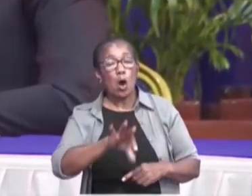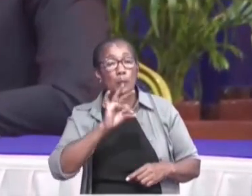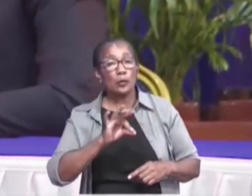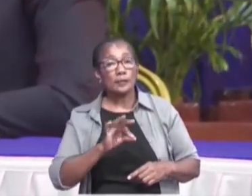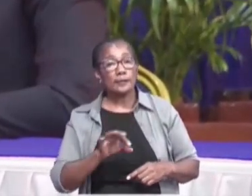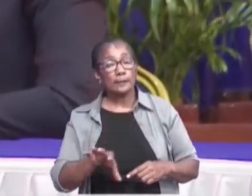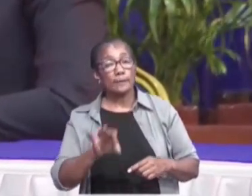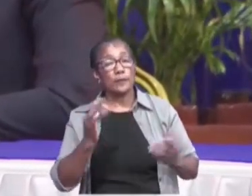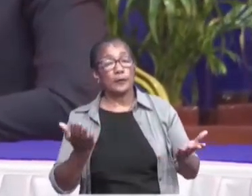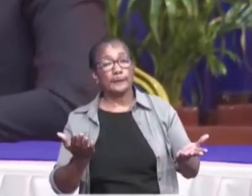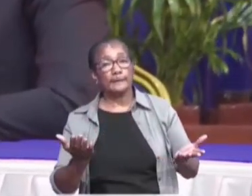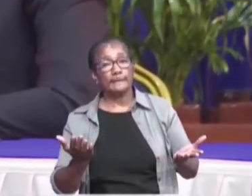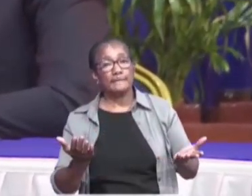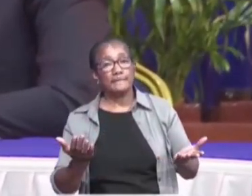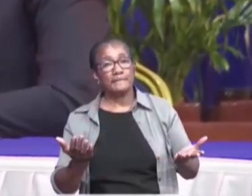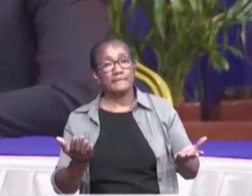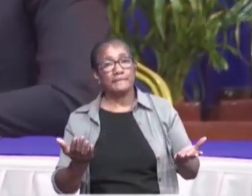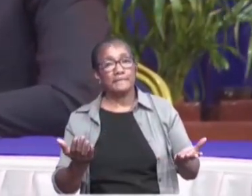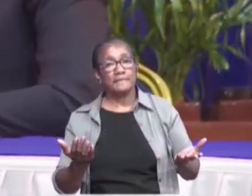voor.